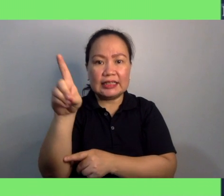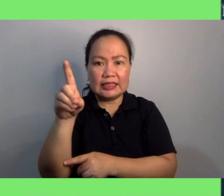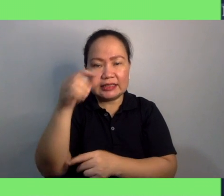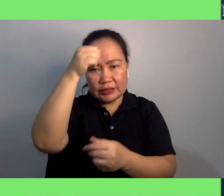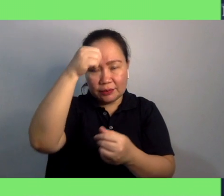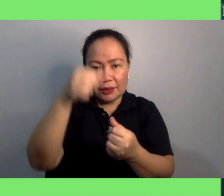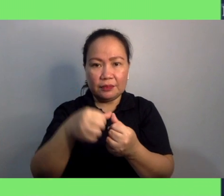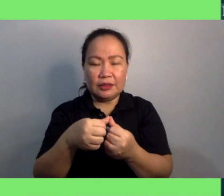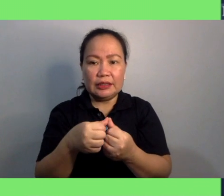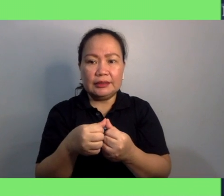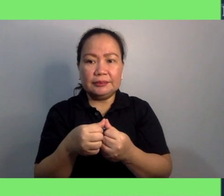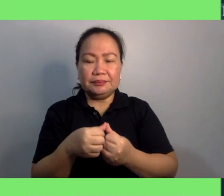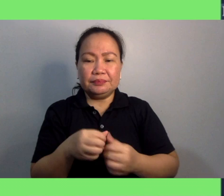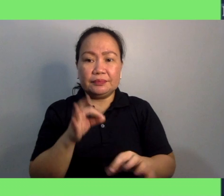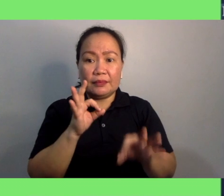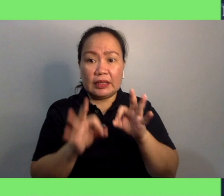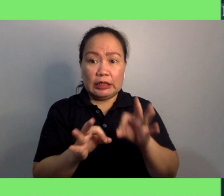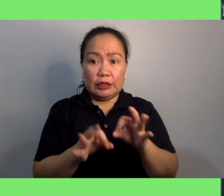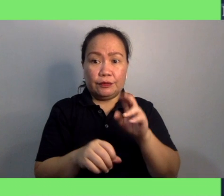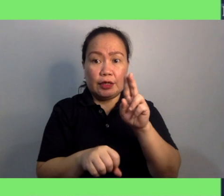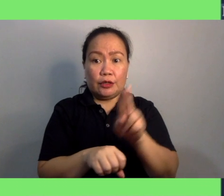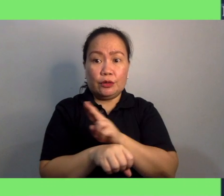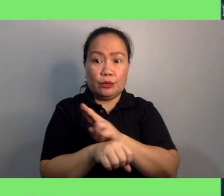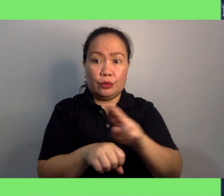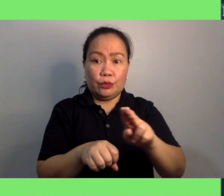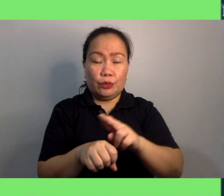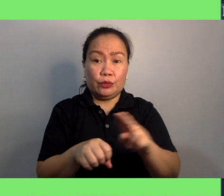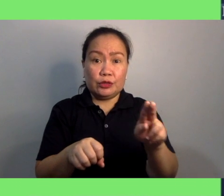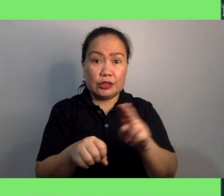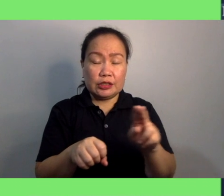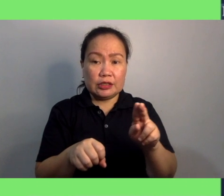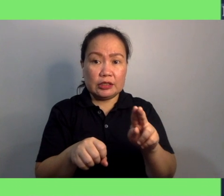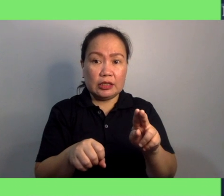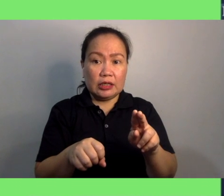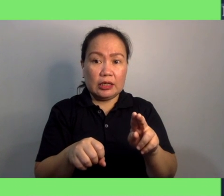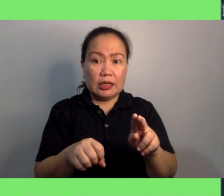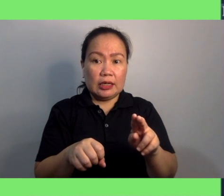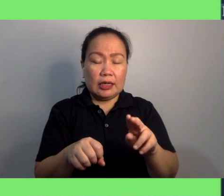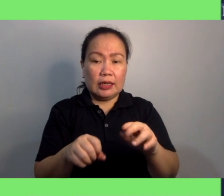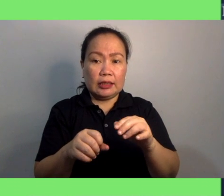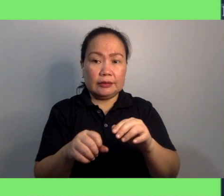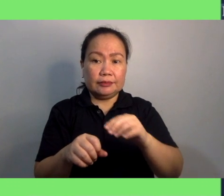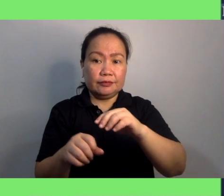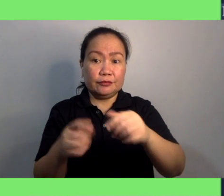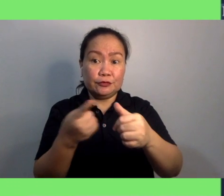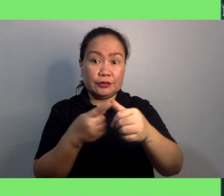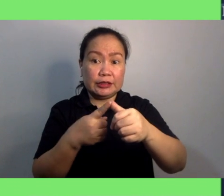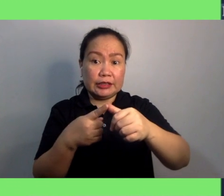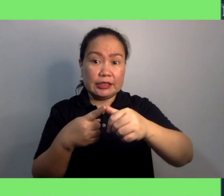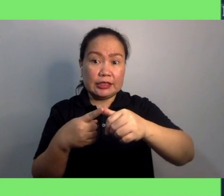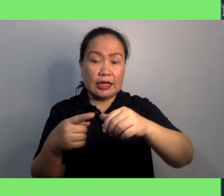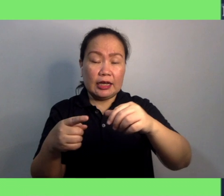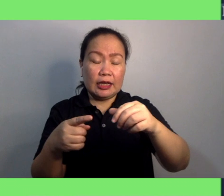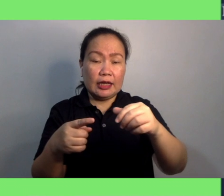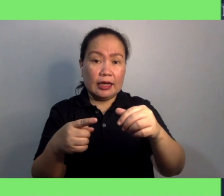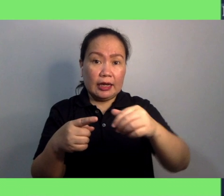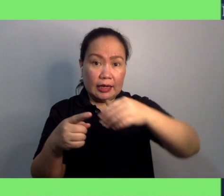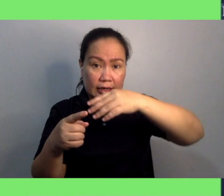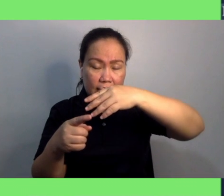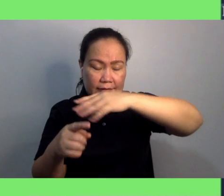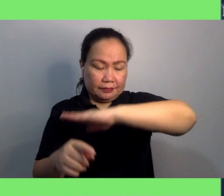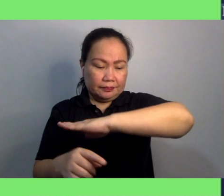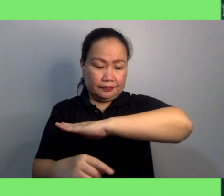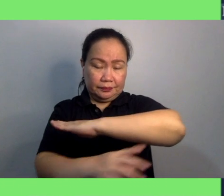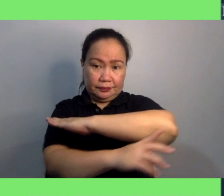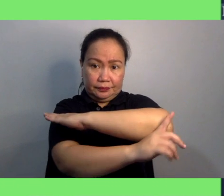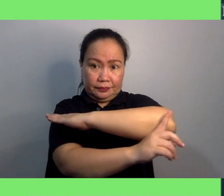tatandaan na kapag ang ginamit ninyong initial side ay yung nasa left, outer scale po ang gagamitin natin since ito yung